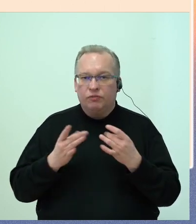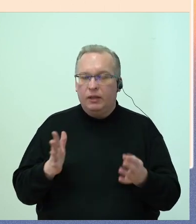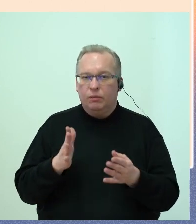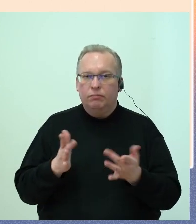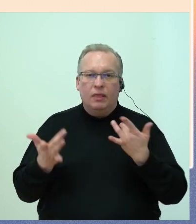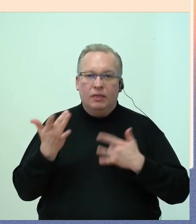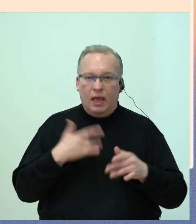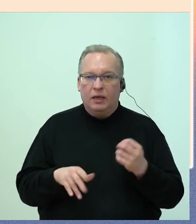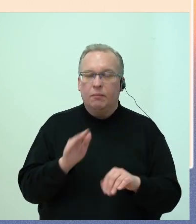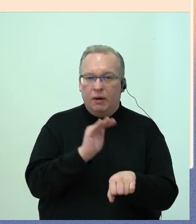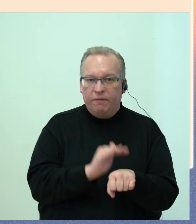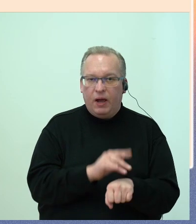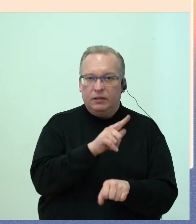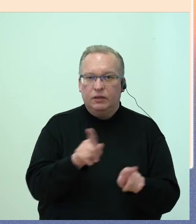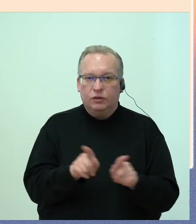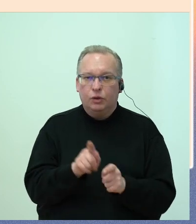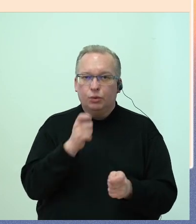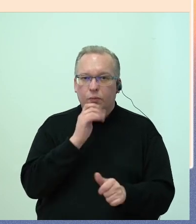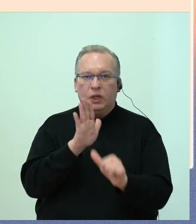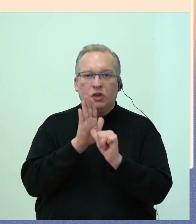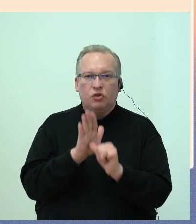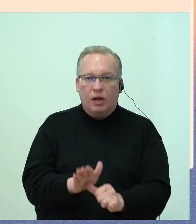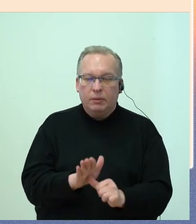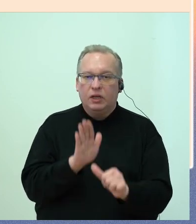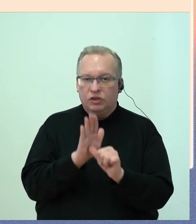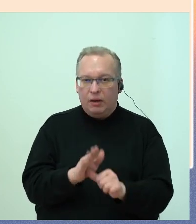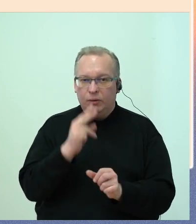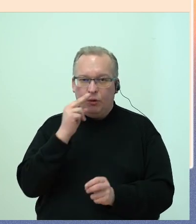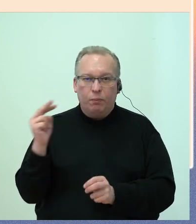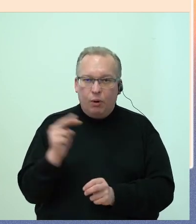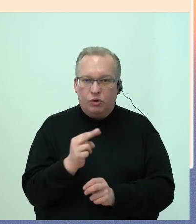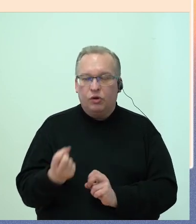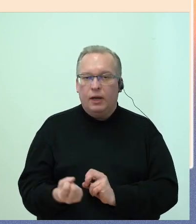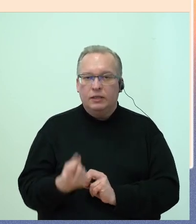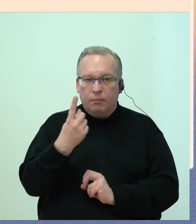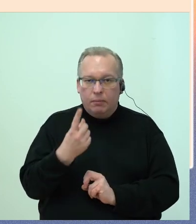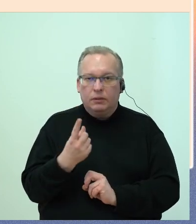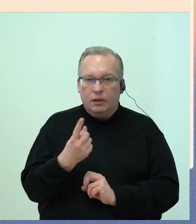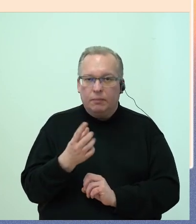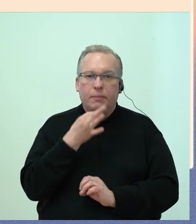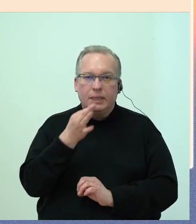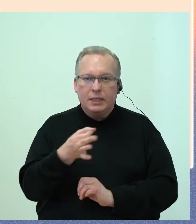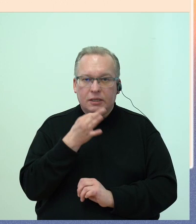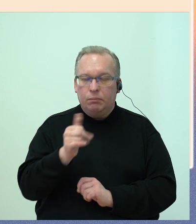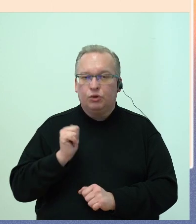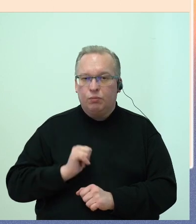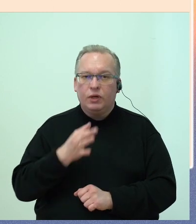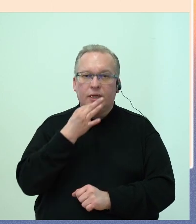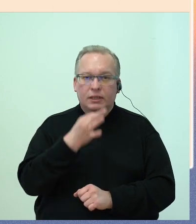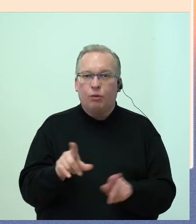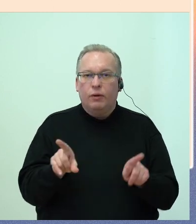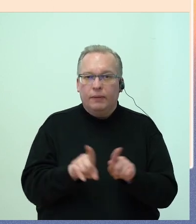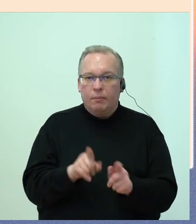neigiama ar ne konotacija, šiek tiek žeminimo ar iš žeminančios pozicijos ateinantis komentarai. Tai žmonės liudija, ar ne, kad